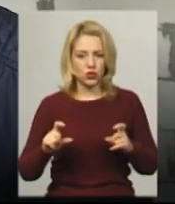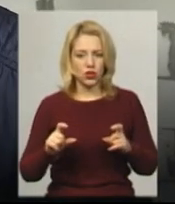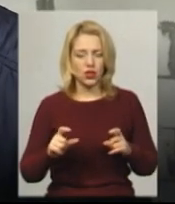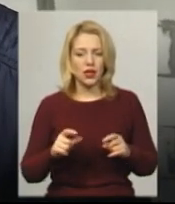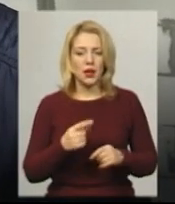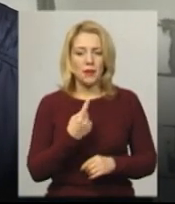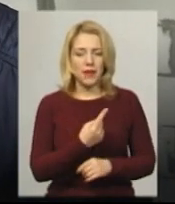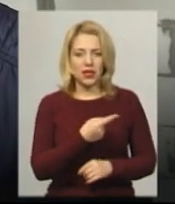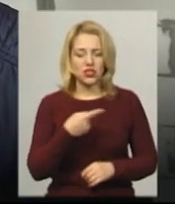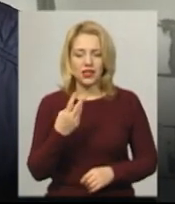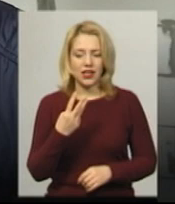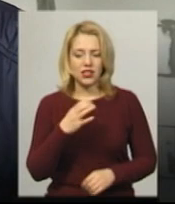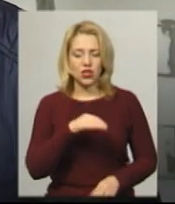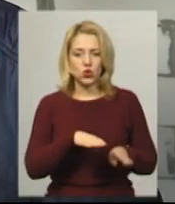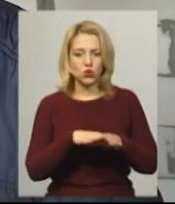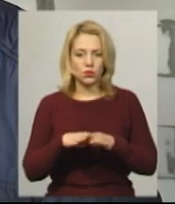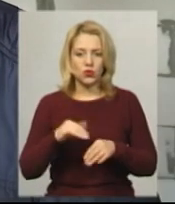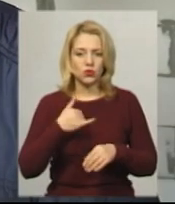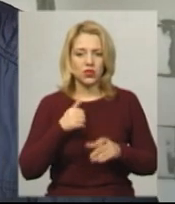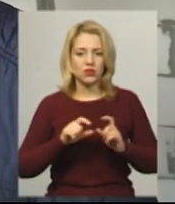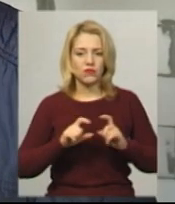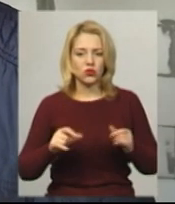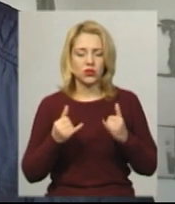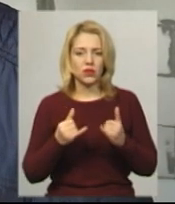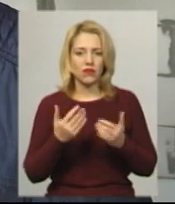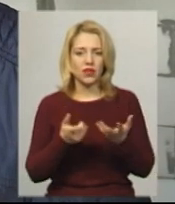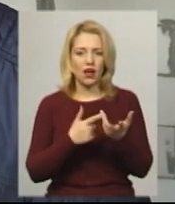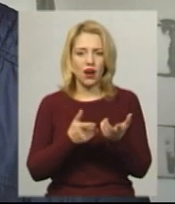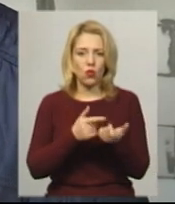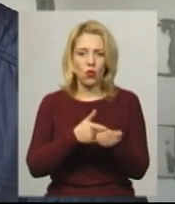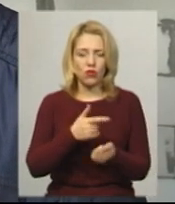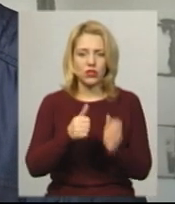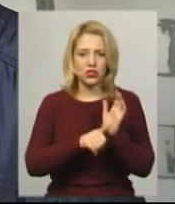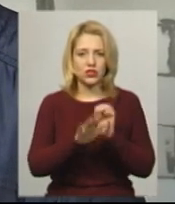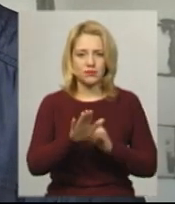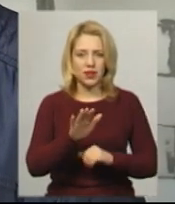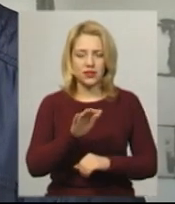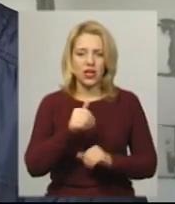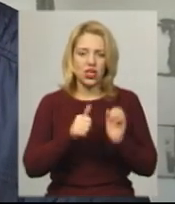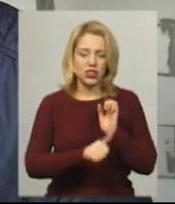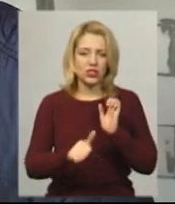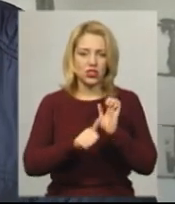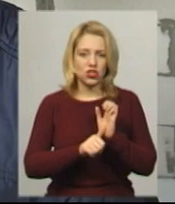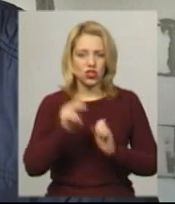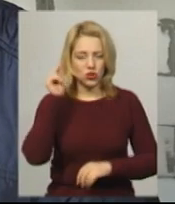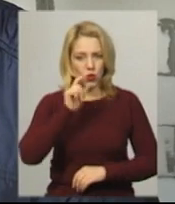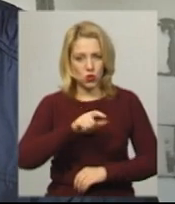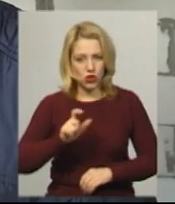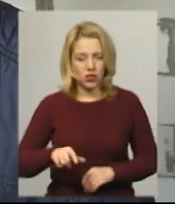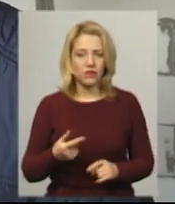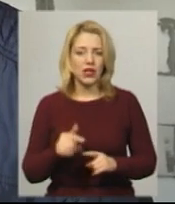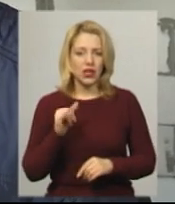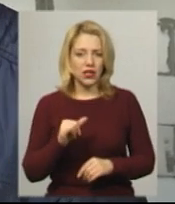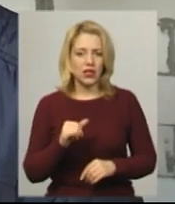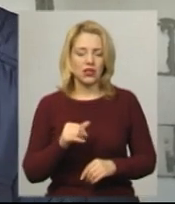перших третіх ступенів в школі на даний час нараховується 65 учнів, 66 точніше, да.